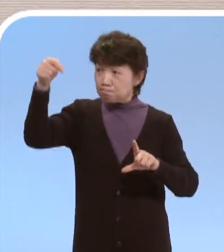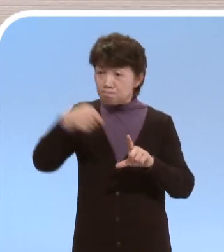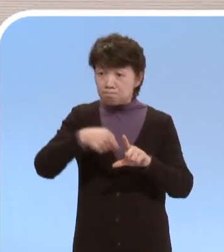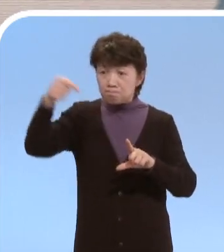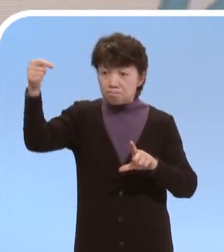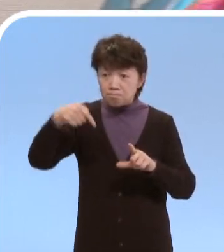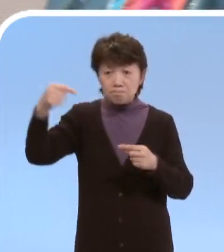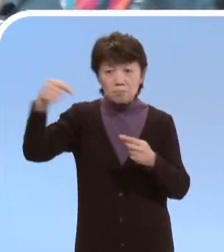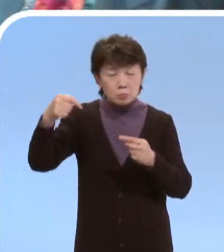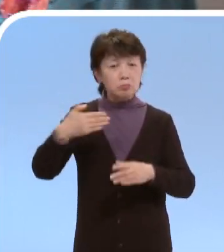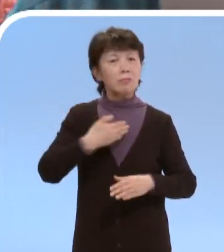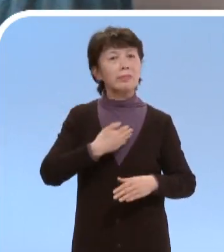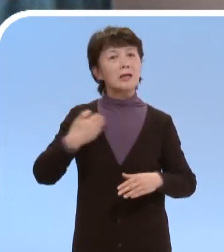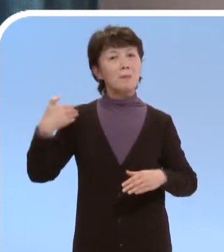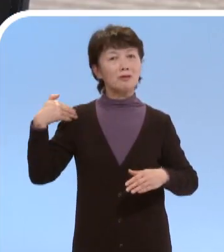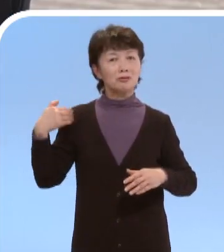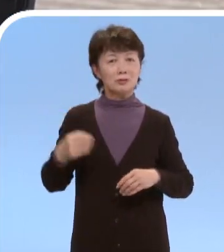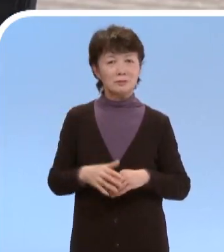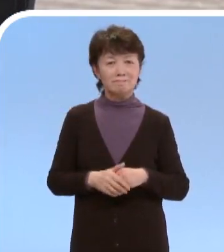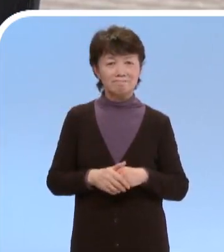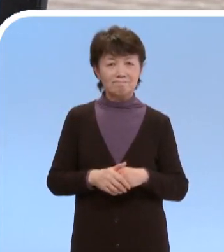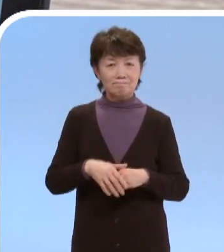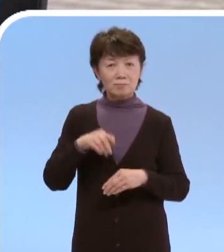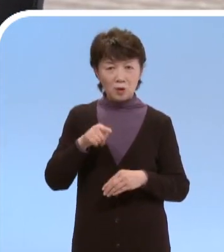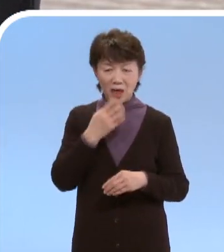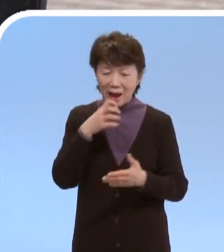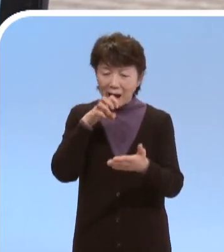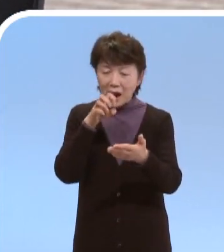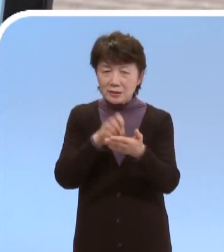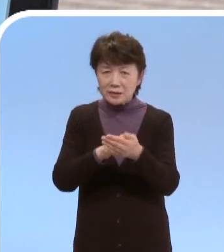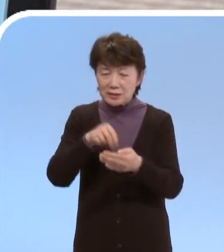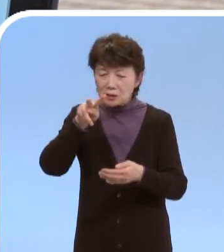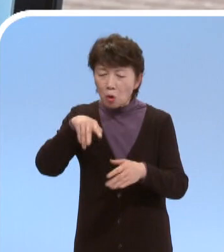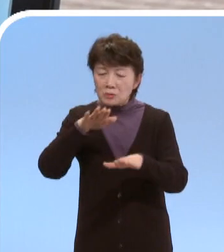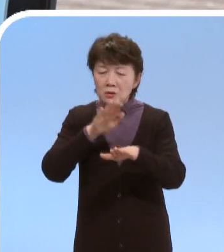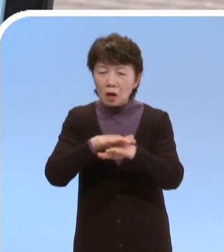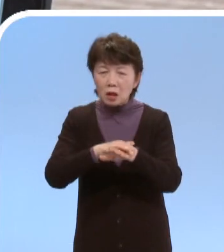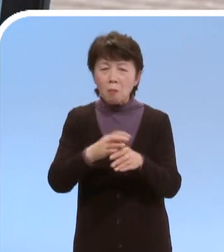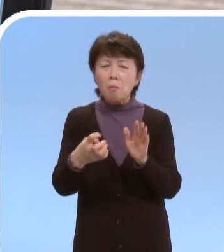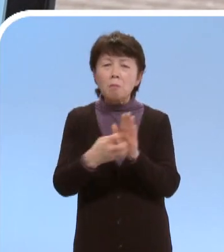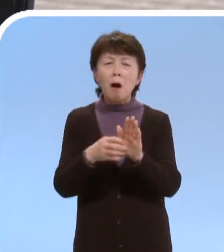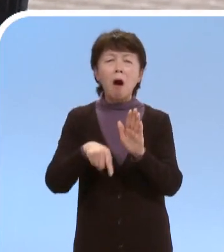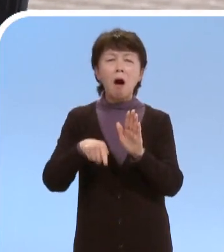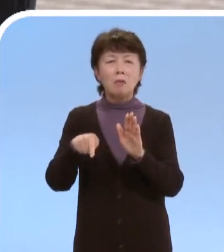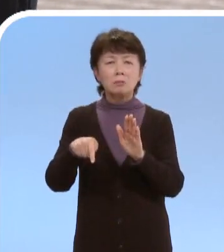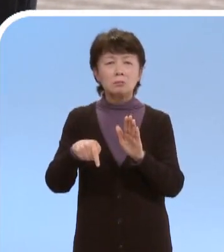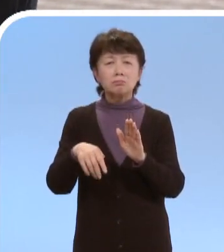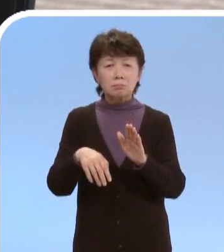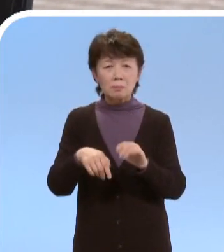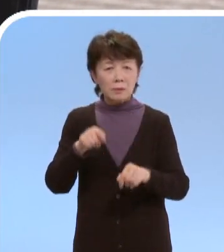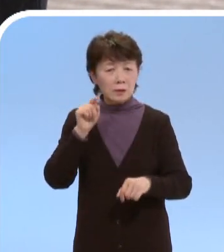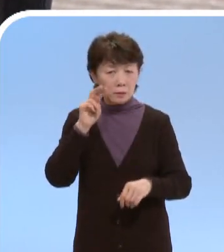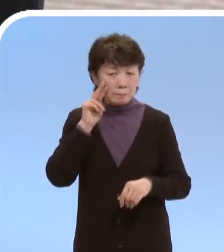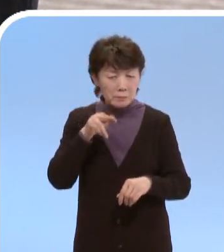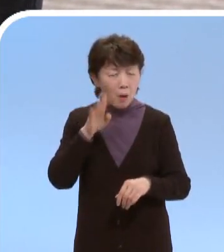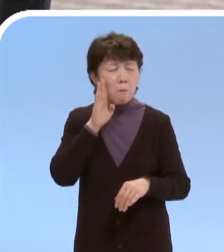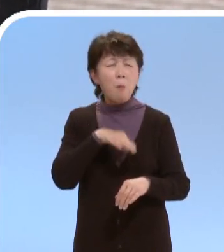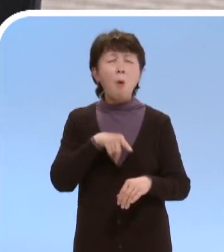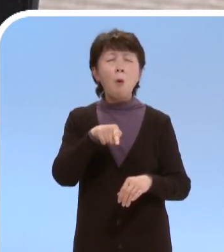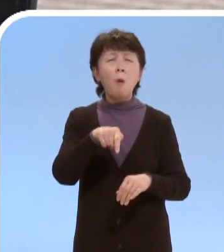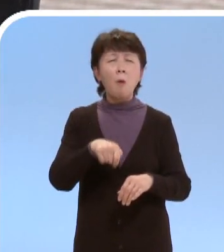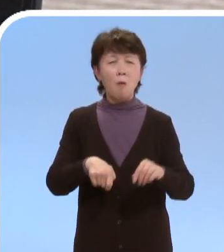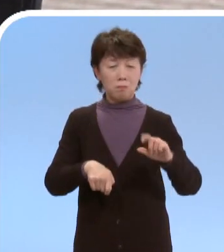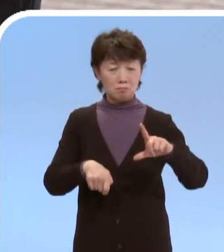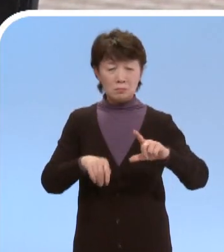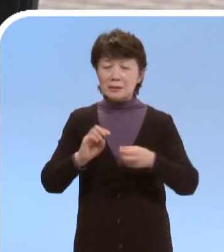ントですね。 へ え、はい、読み仮名が入っていたりとか、そういう 見えやすさっていうのも、重要なポイントだったり